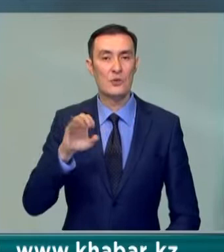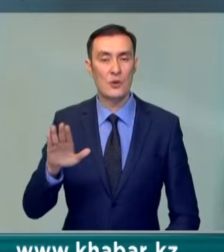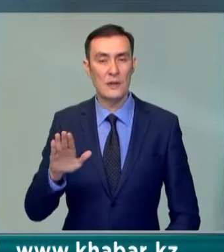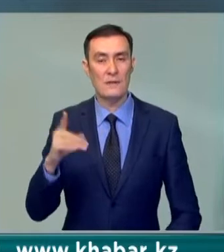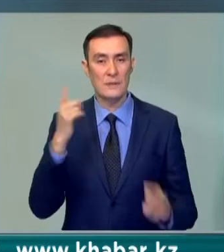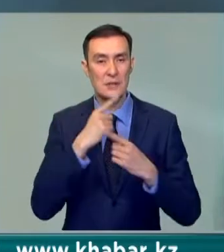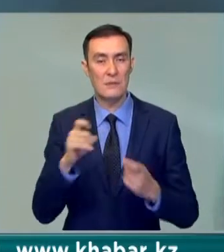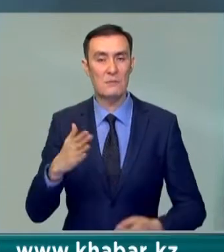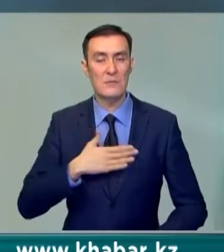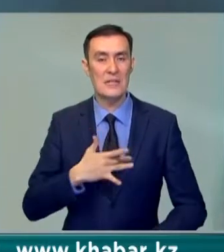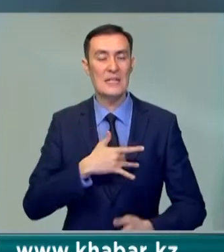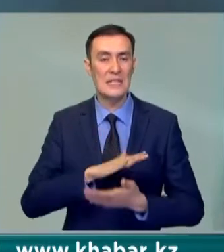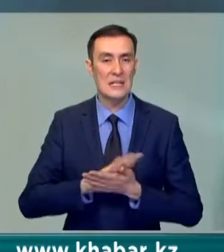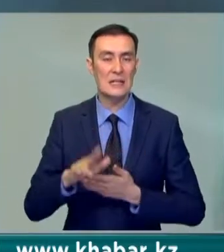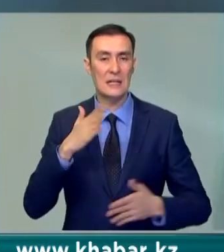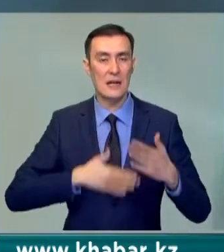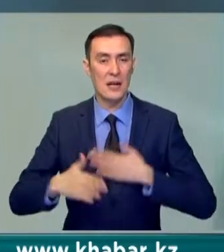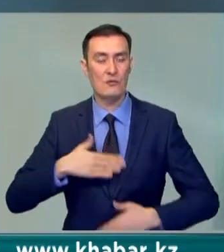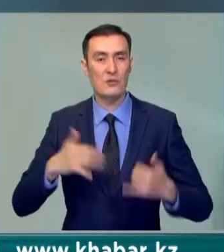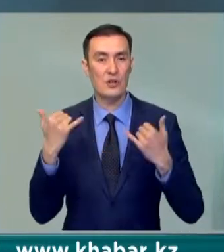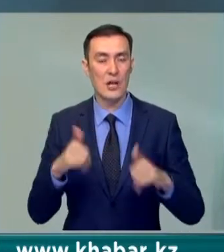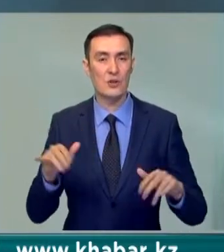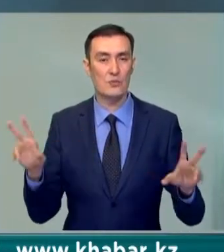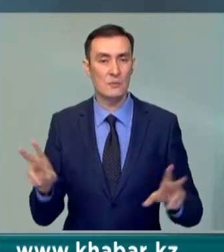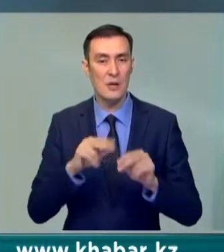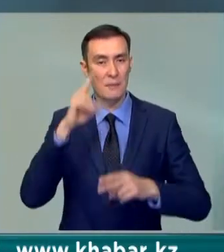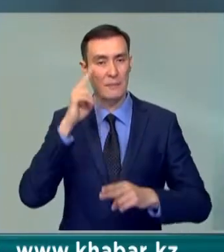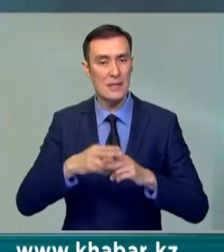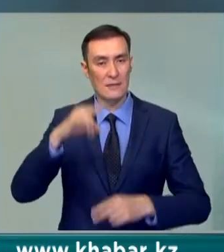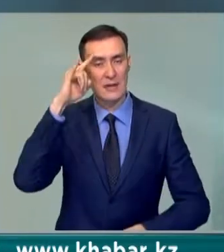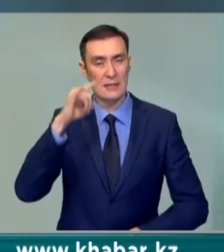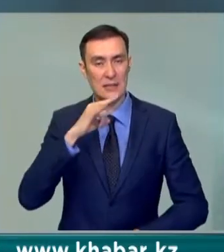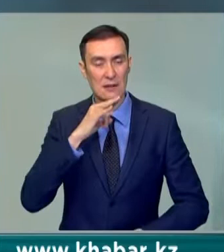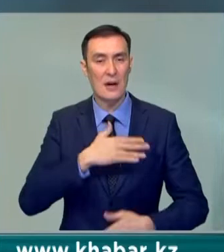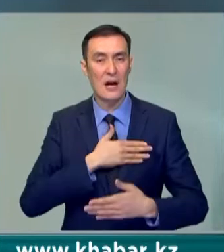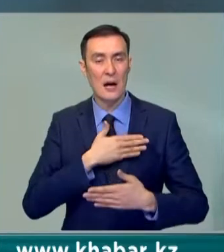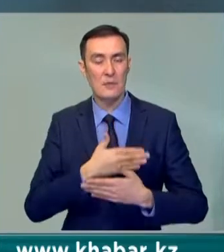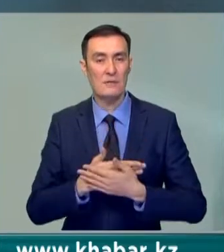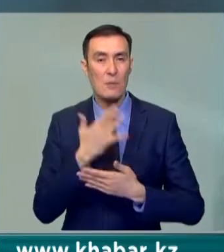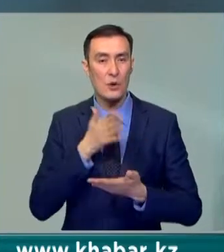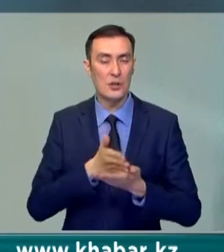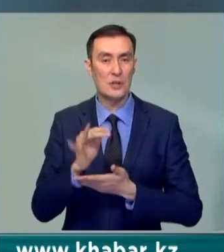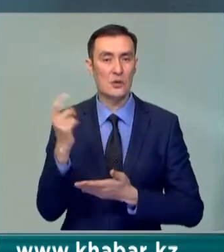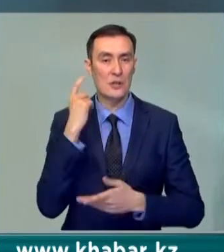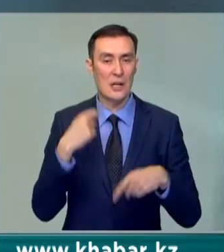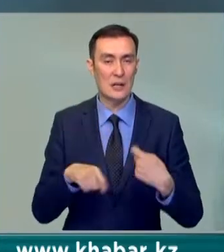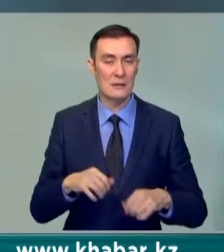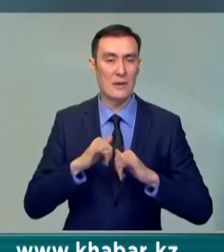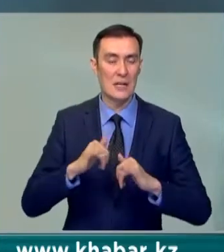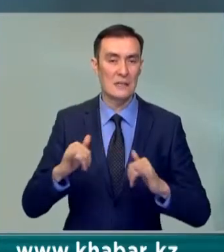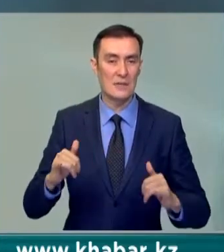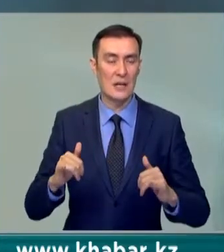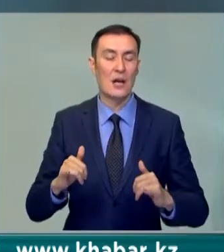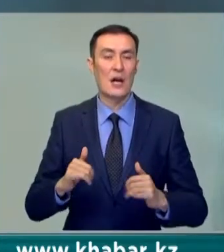Мирзиёева говорится: «Мы искренне рады впечатляющим успехам братского Казахстана в общественно-политическом и социально-экономическом